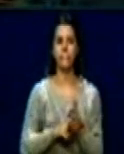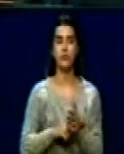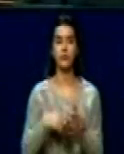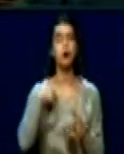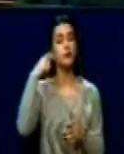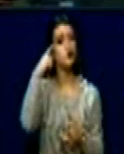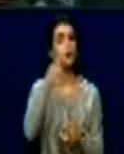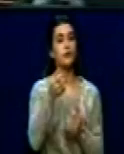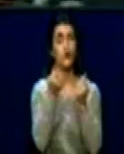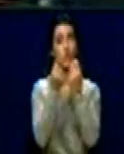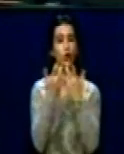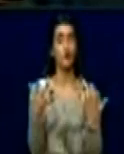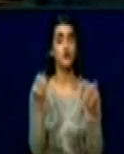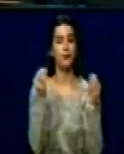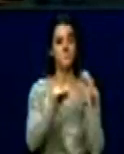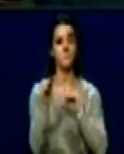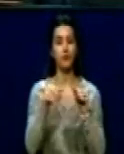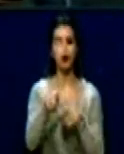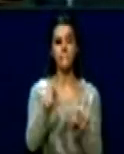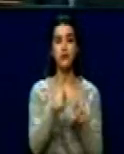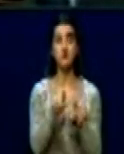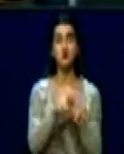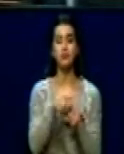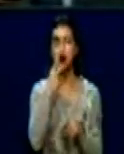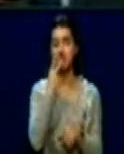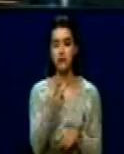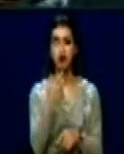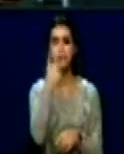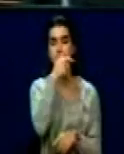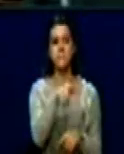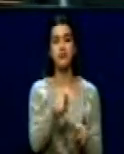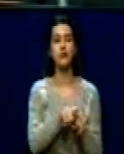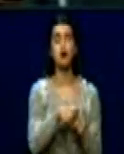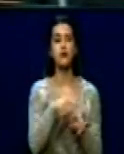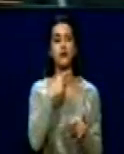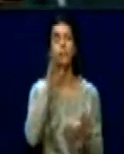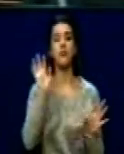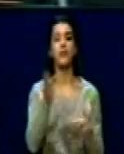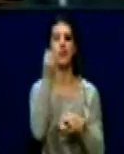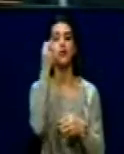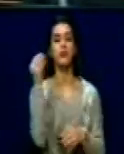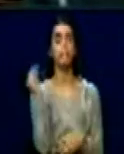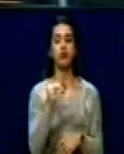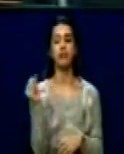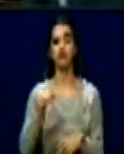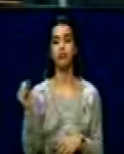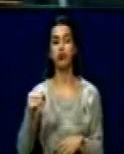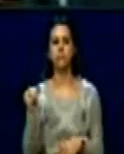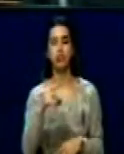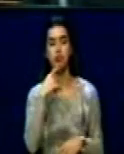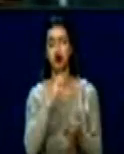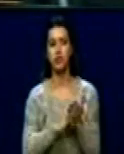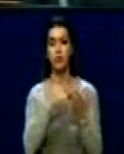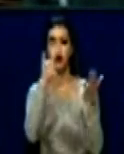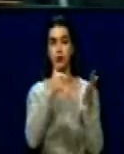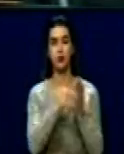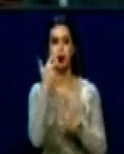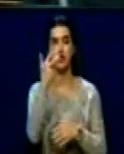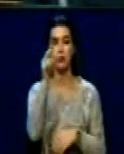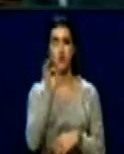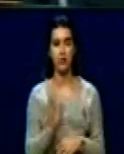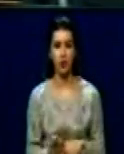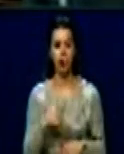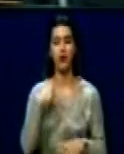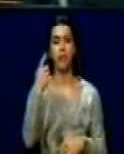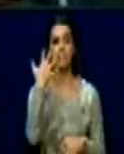shifrat që janë të përmendura këtu duken sikur të jenë të hedhura ashtu kuturu për vitet e ardhshme, domethënë se kemi 6.3 milion 2013, 5.5